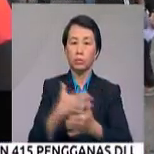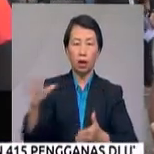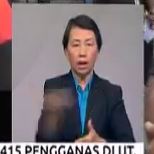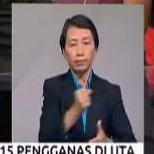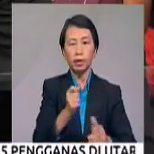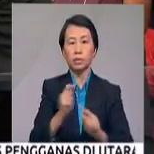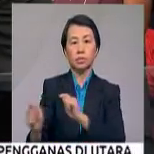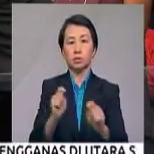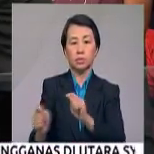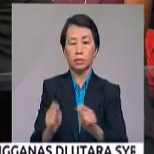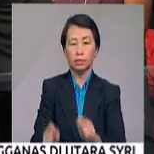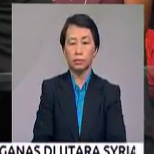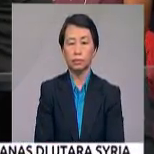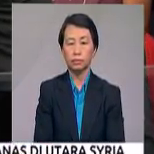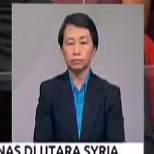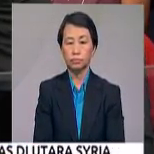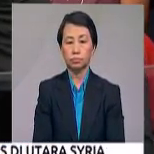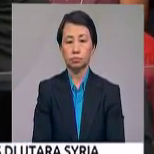tindakan.